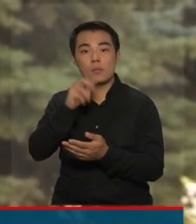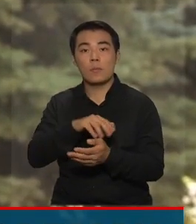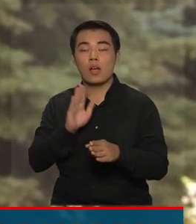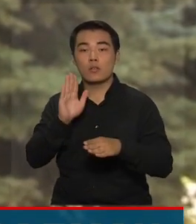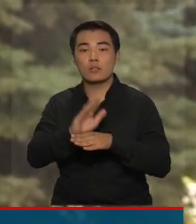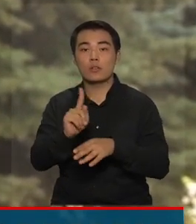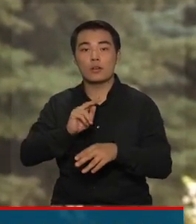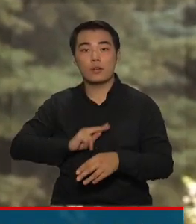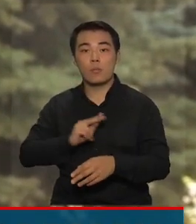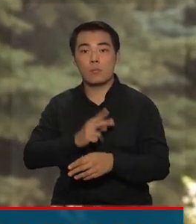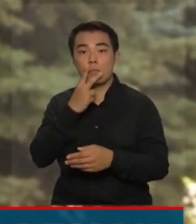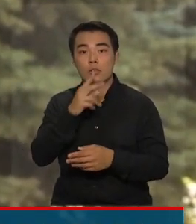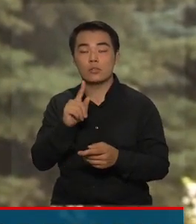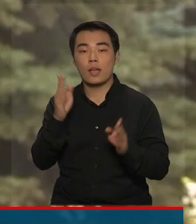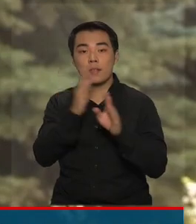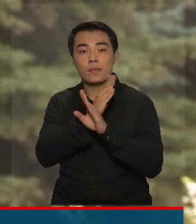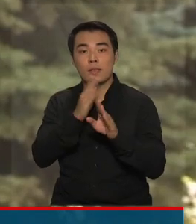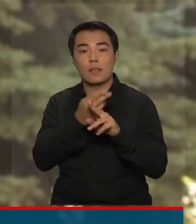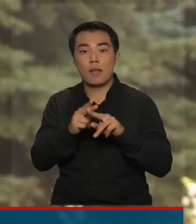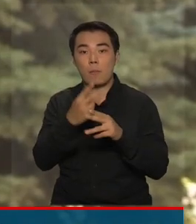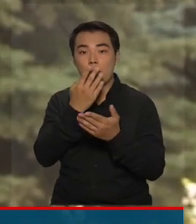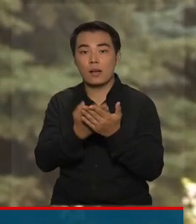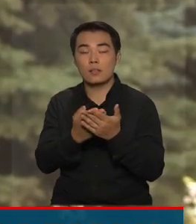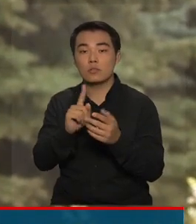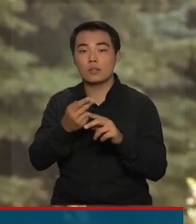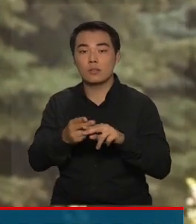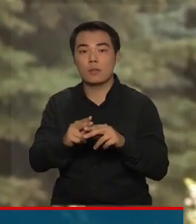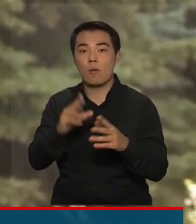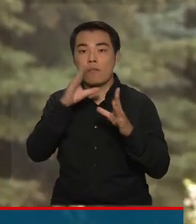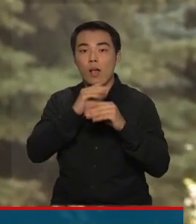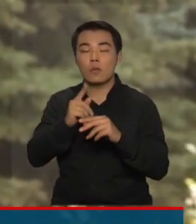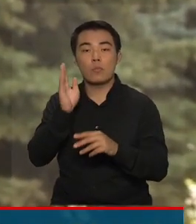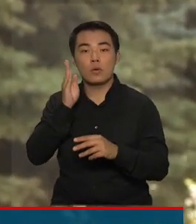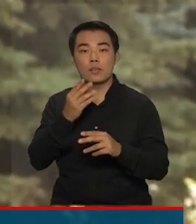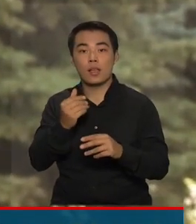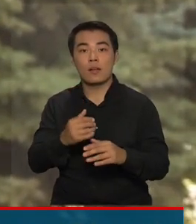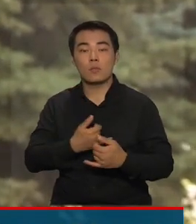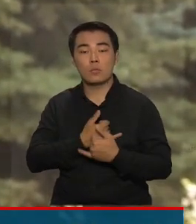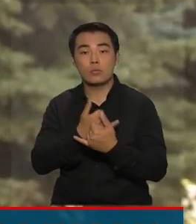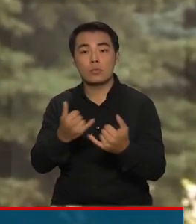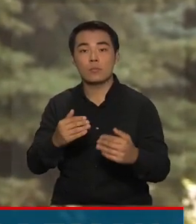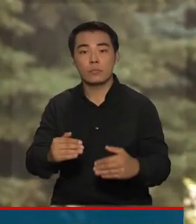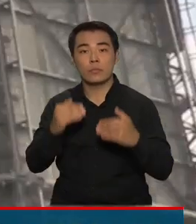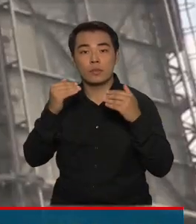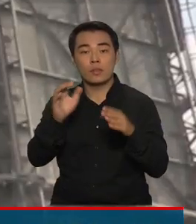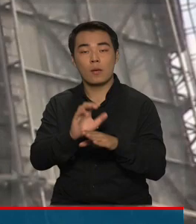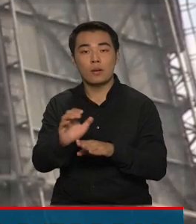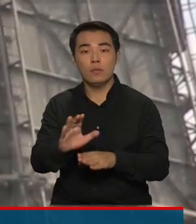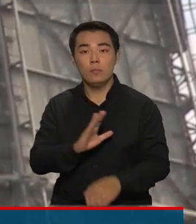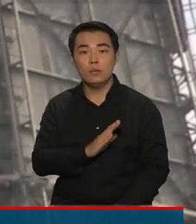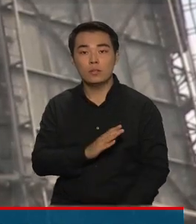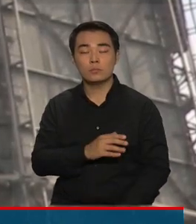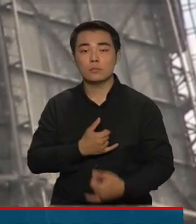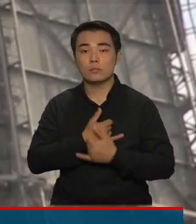жүзеге асыру мақсатында табиғи монополияды реттеу департаментіне қолданыстағы тарифті өсіру жөнінде ұсыныс жолдадық.